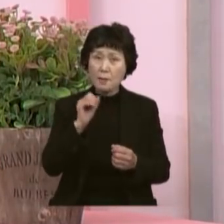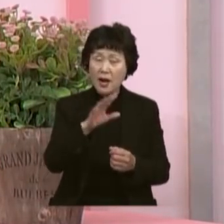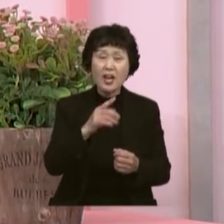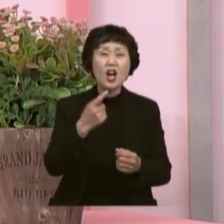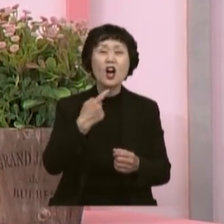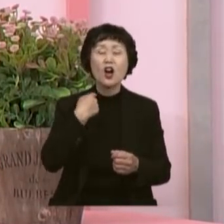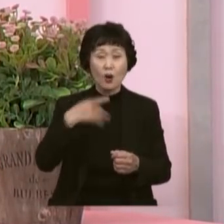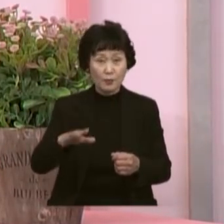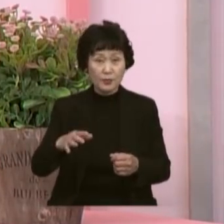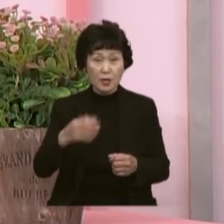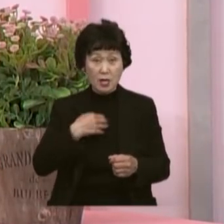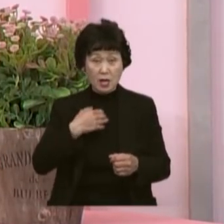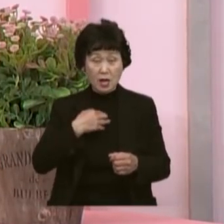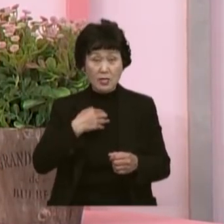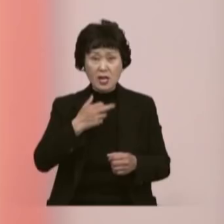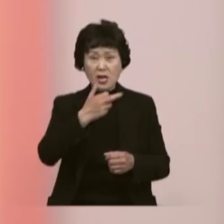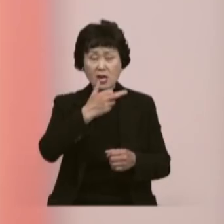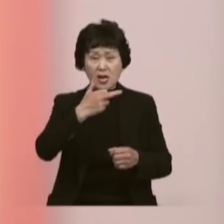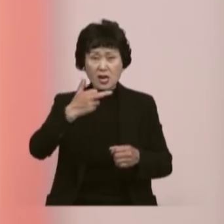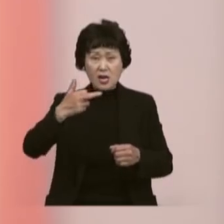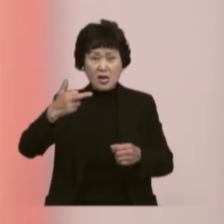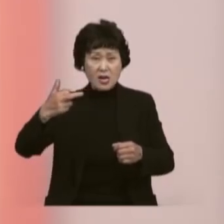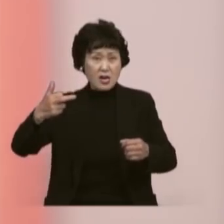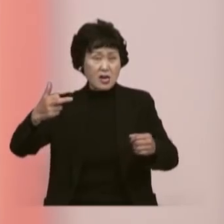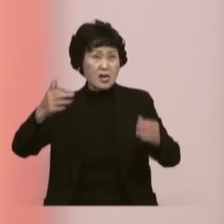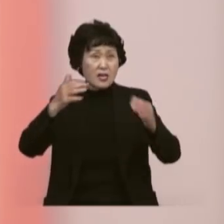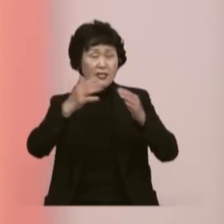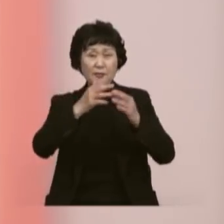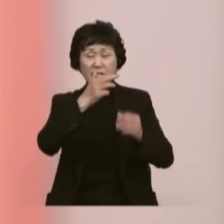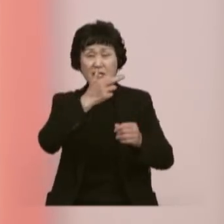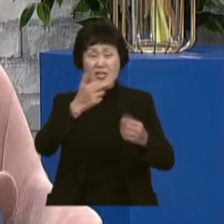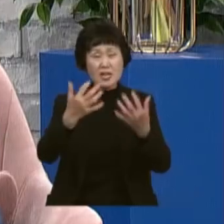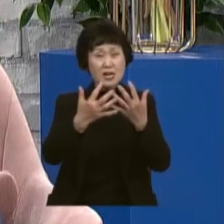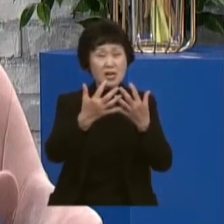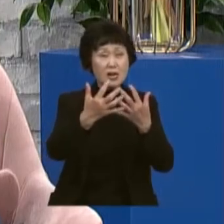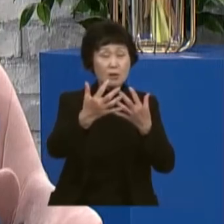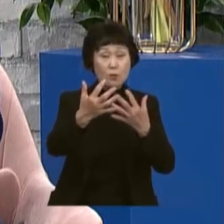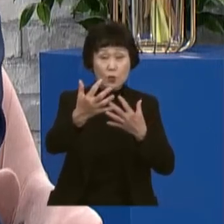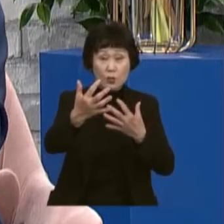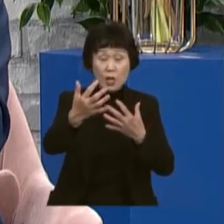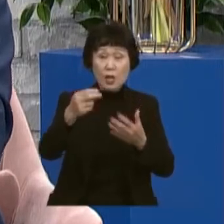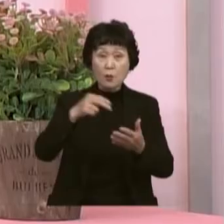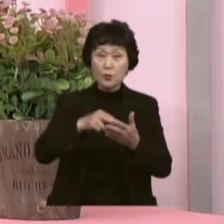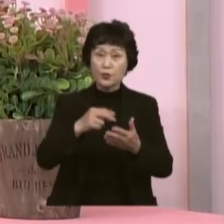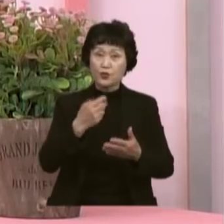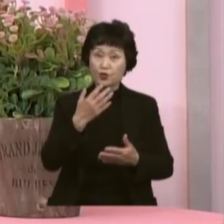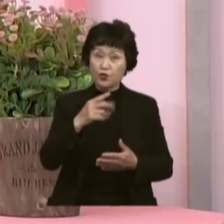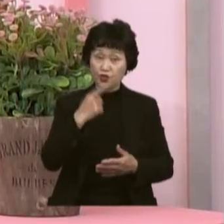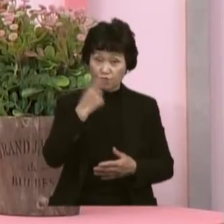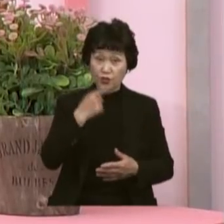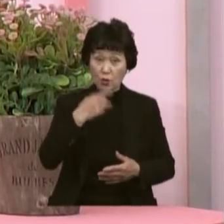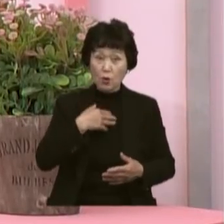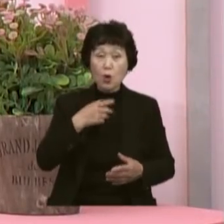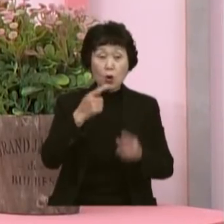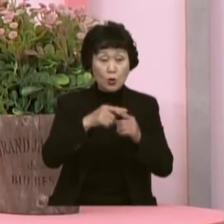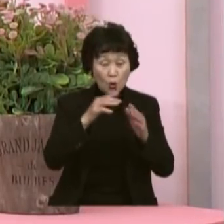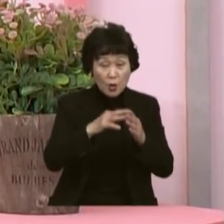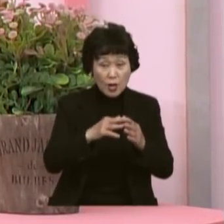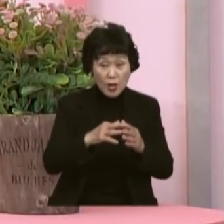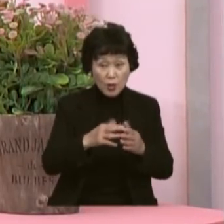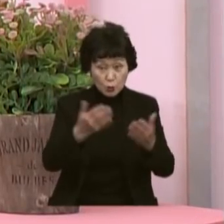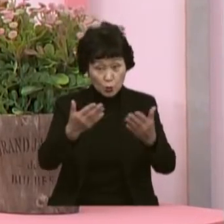근데 교회에서 줄 수 있는 돈이라는 게 한계가 있잖아요. 그렇죠. 그러니까 저는 공연이 아닌 교회에